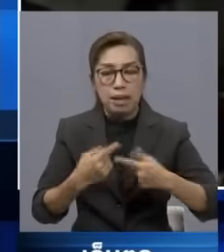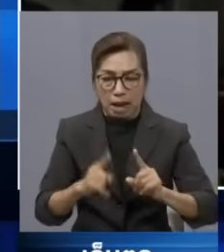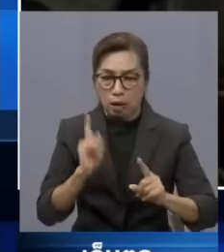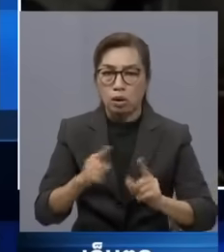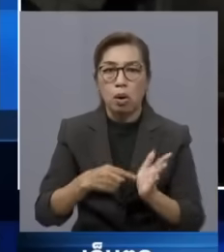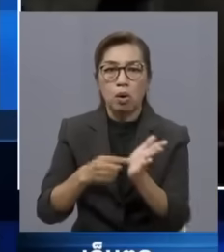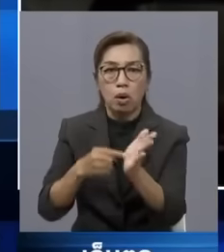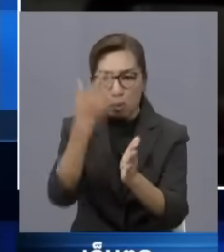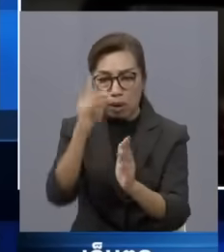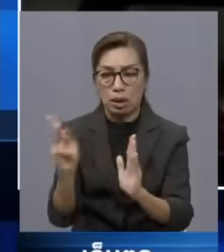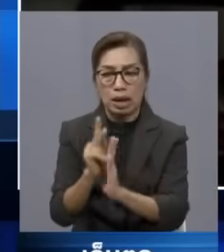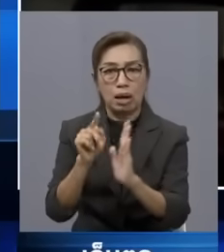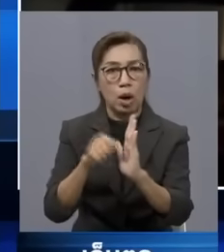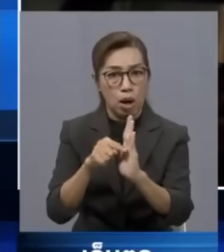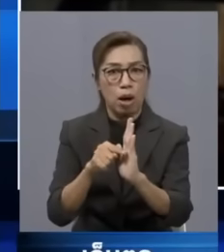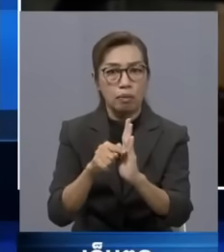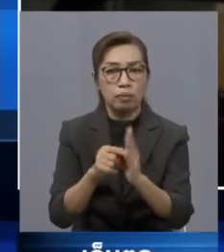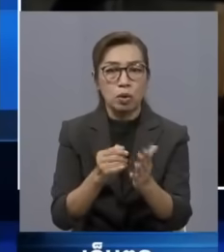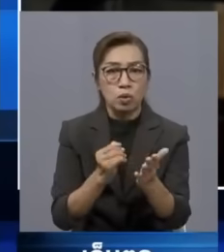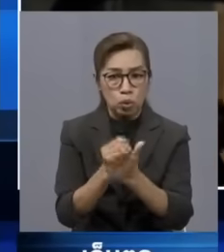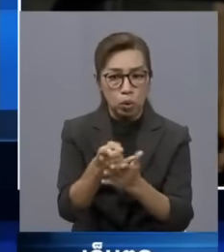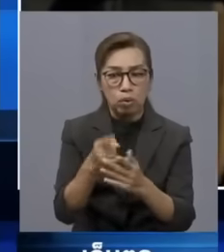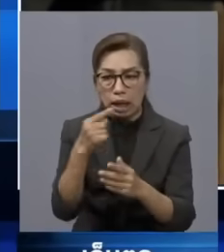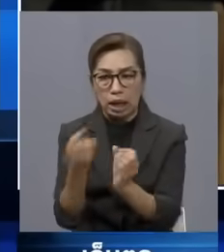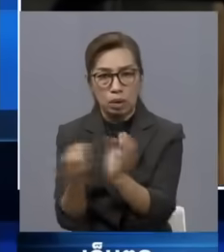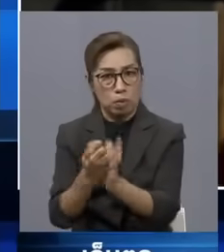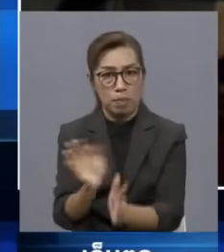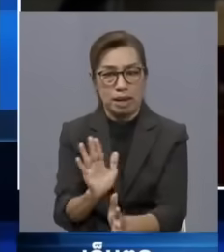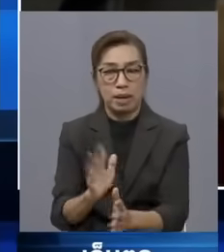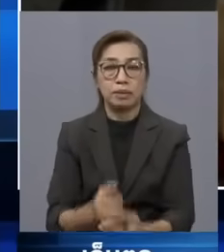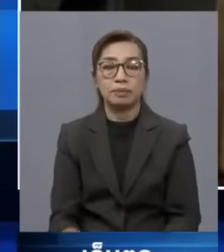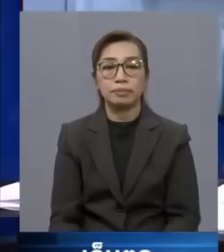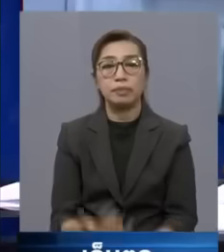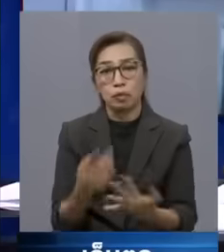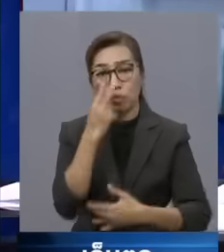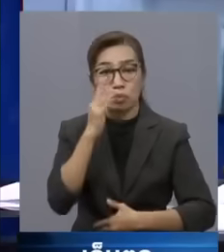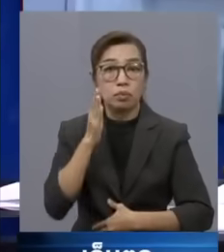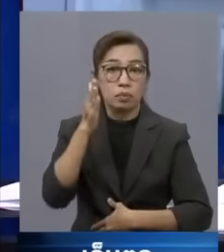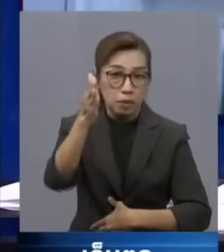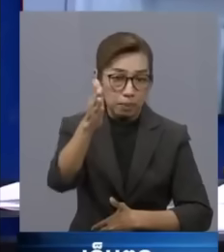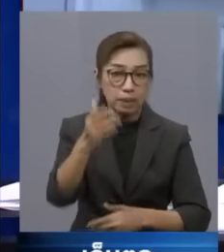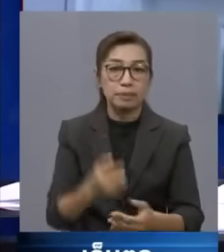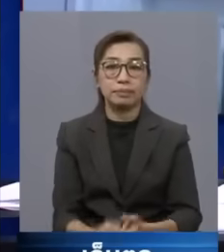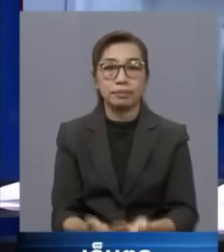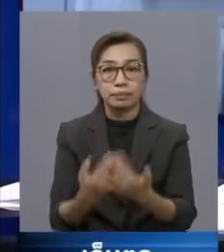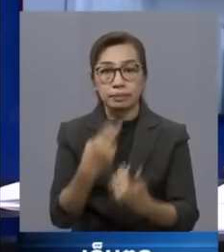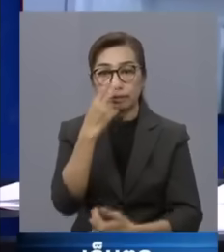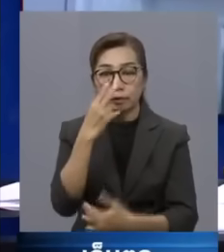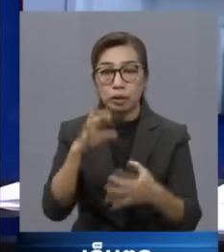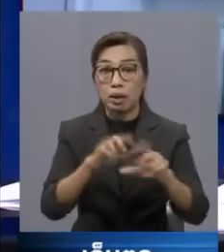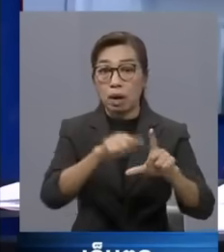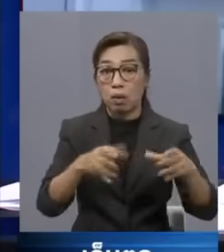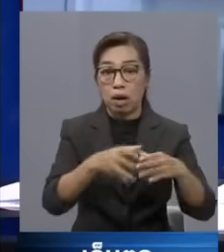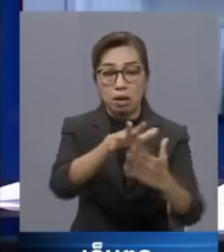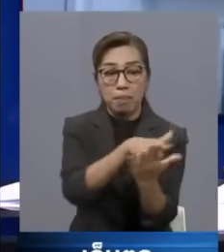ไปเพราะว่ารู้สึกว่าหลักการนี้มันไม่ควรที่จะถูกกระทบนั่นเองก็เดี๋ยวจับตาดูนะครับทีนี้เนี่ยมาของทาง